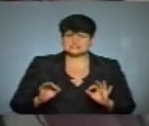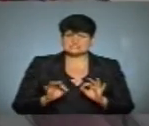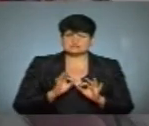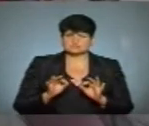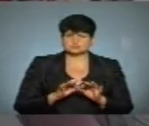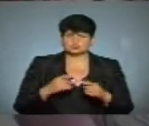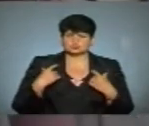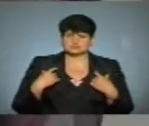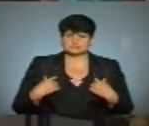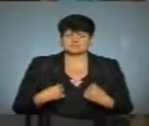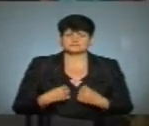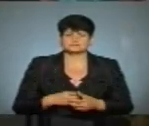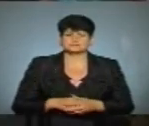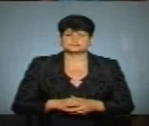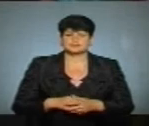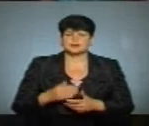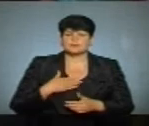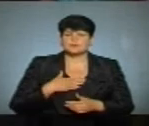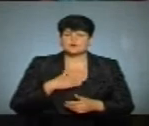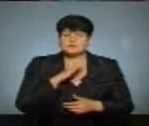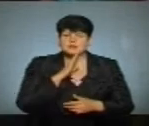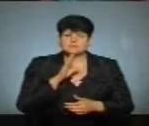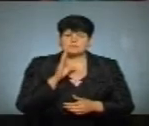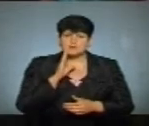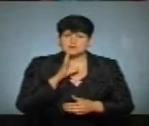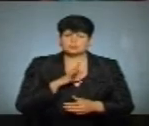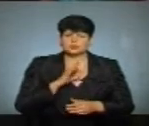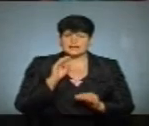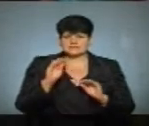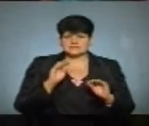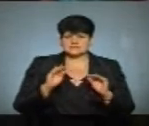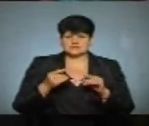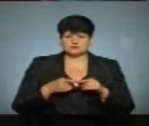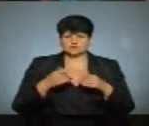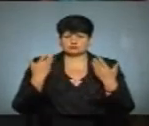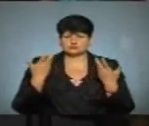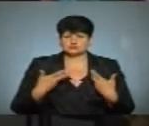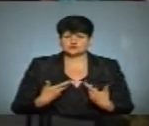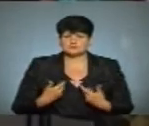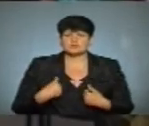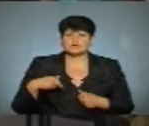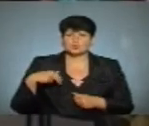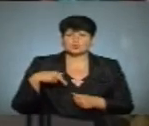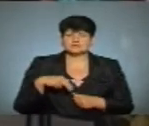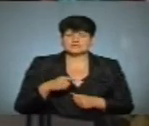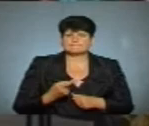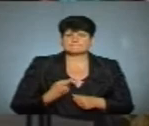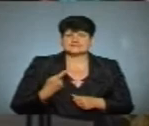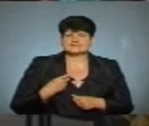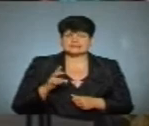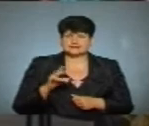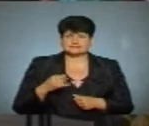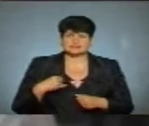з мереживом. Моя мама була дизайнером цього творіння. Ми ходили до майстрині, вона